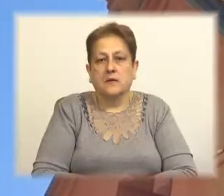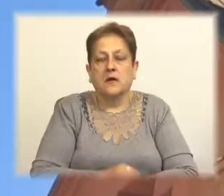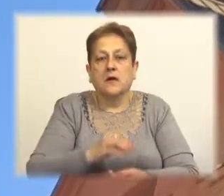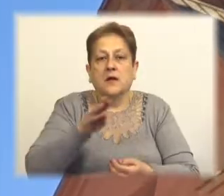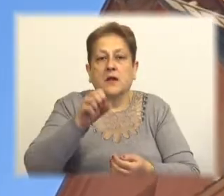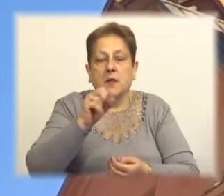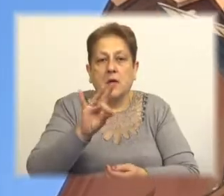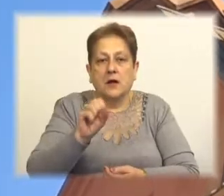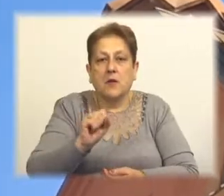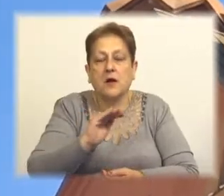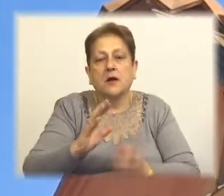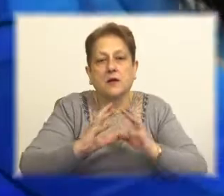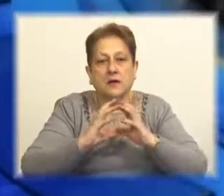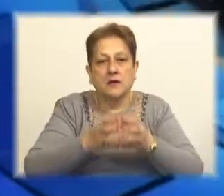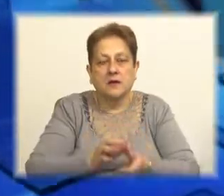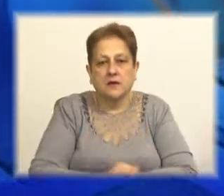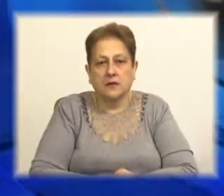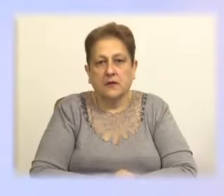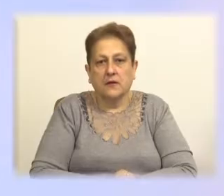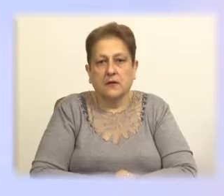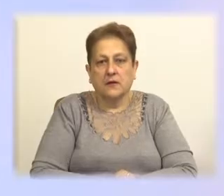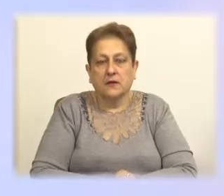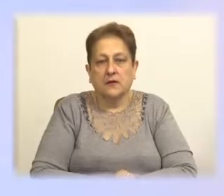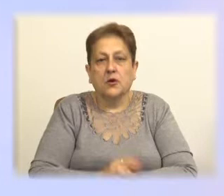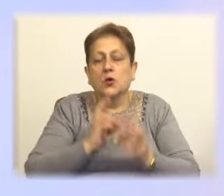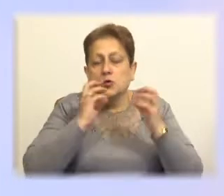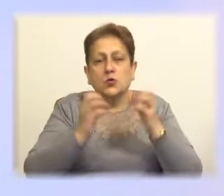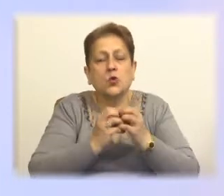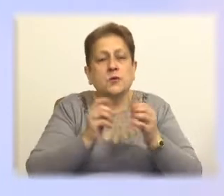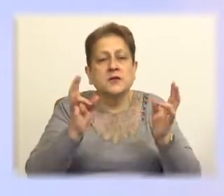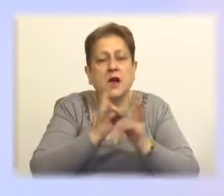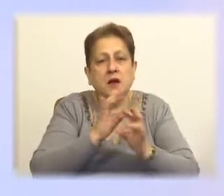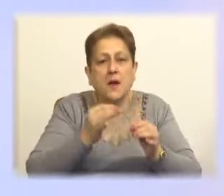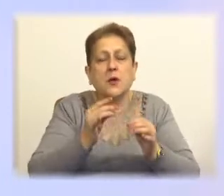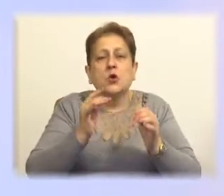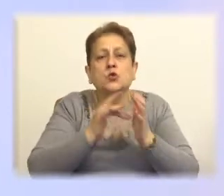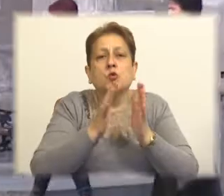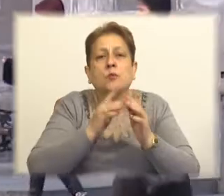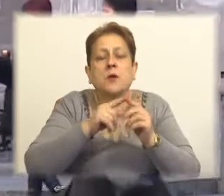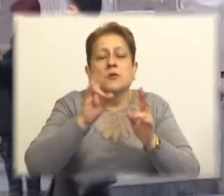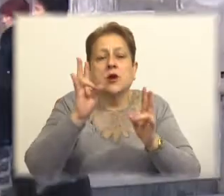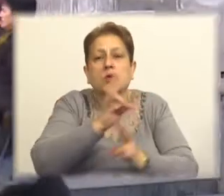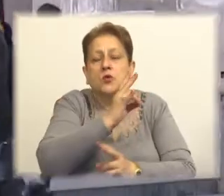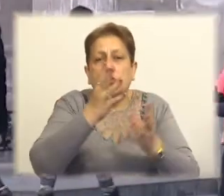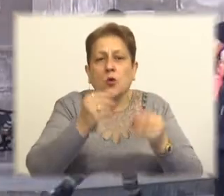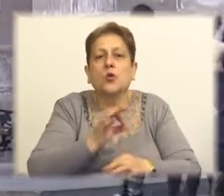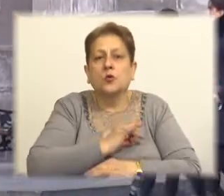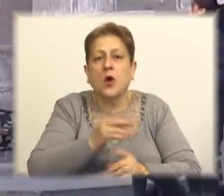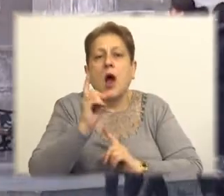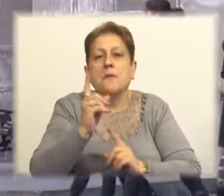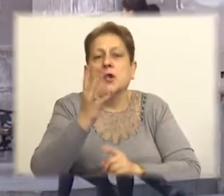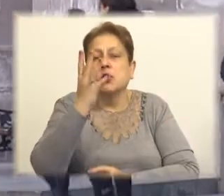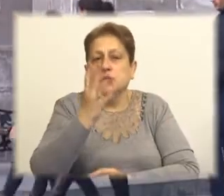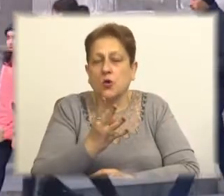Համարա Հովանիսյան, Մանկական Երկիր։ Սուրբ Զատիկ կամ Հիսուս Քրիստոսի հրաշափառ հարության տոնը այս տարի նշվում է